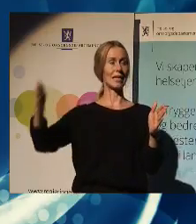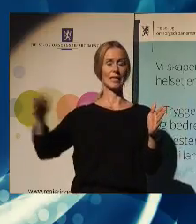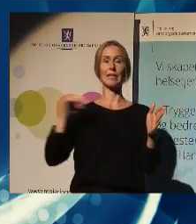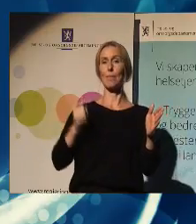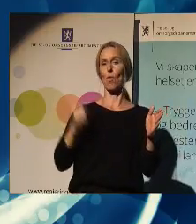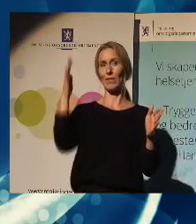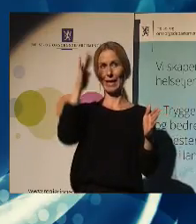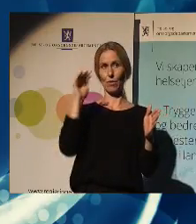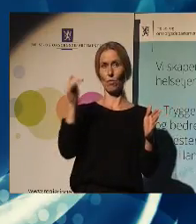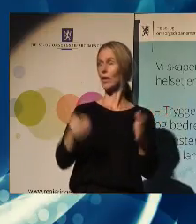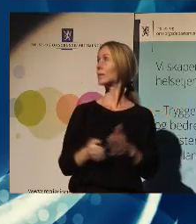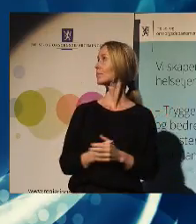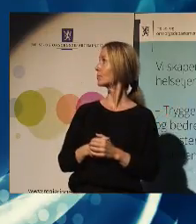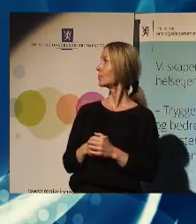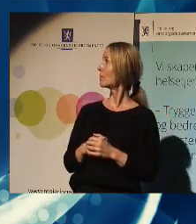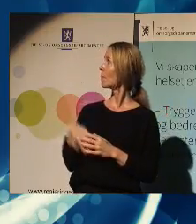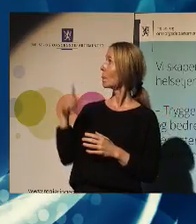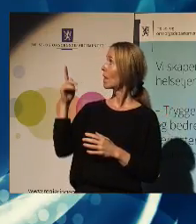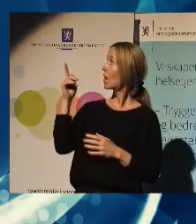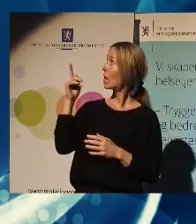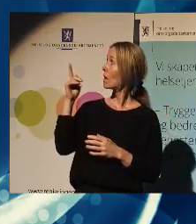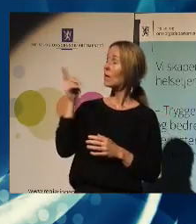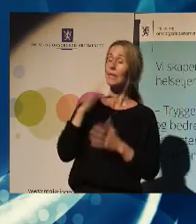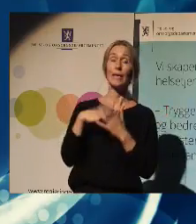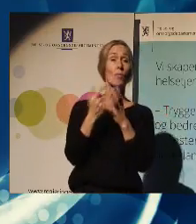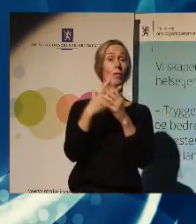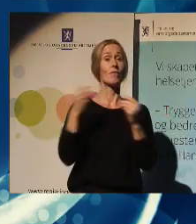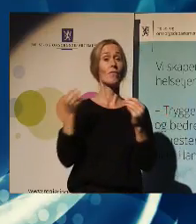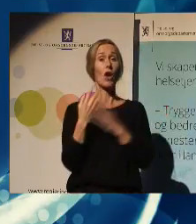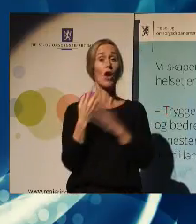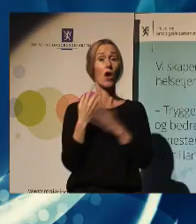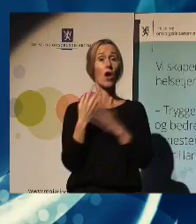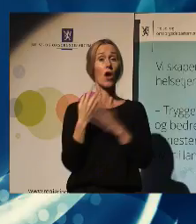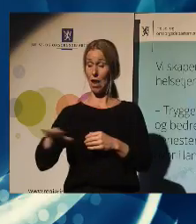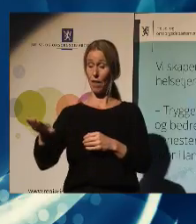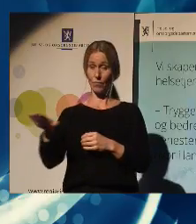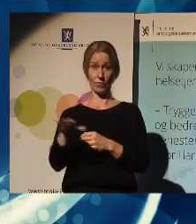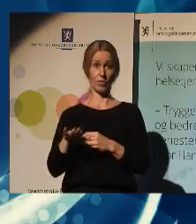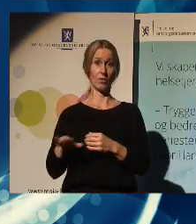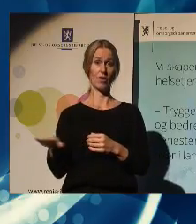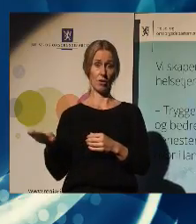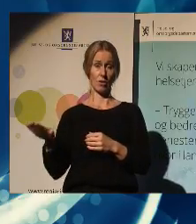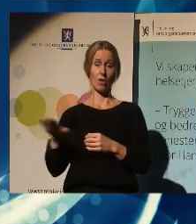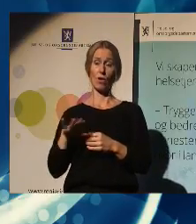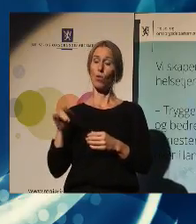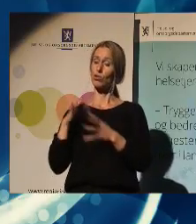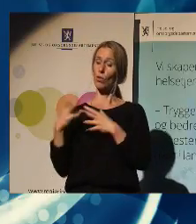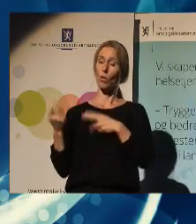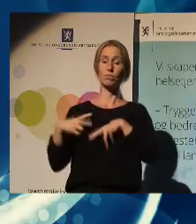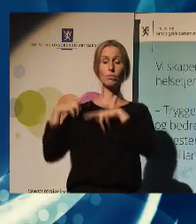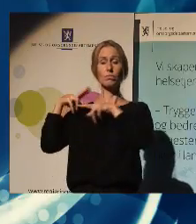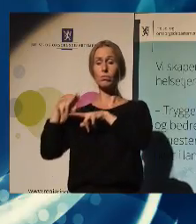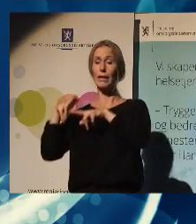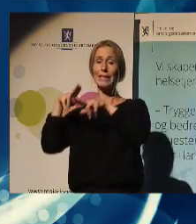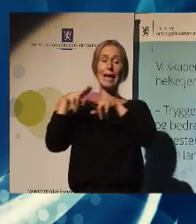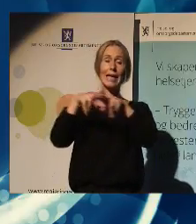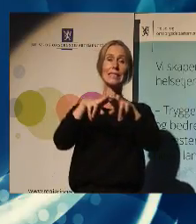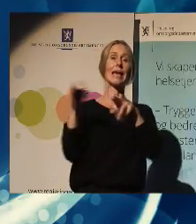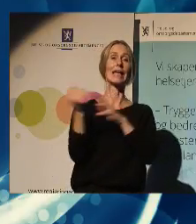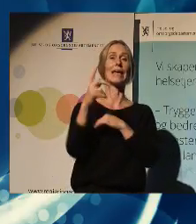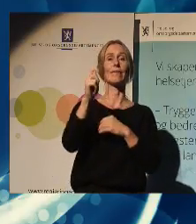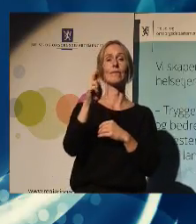på. Jo, de kommer fra et land, og så de på en reise. De i